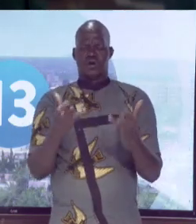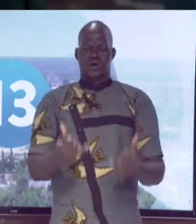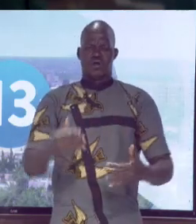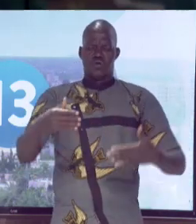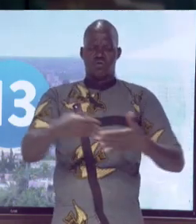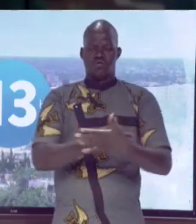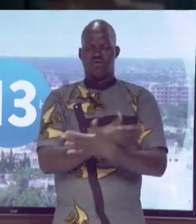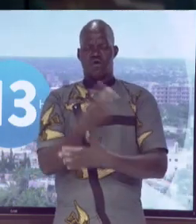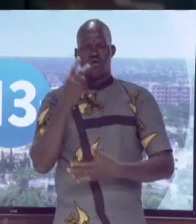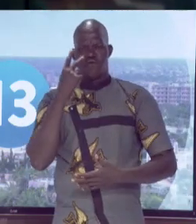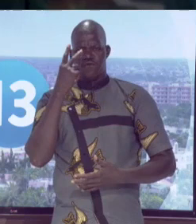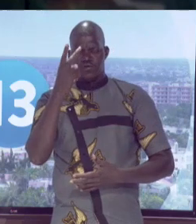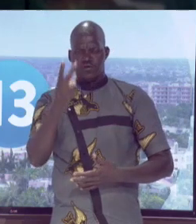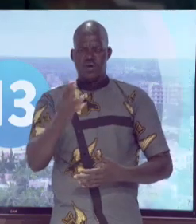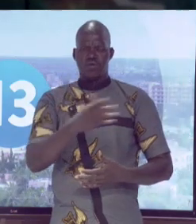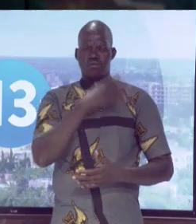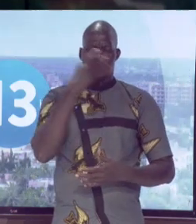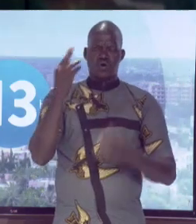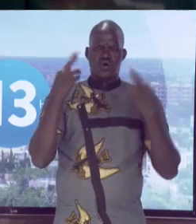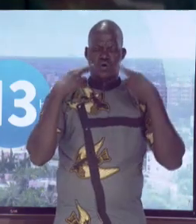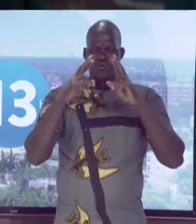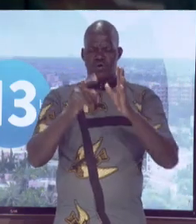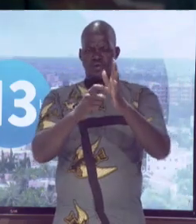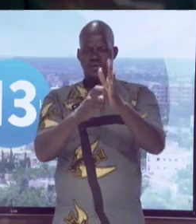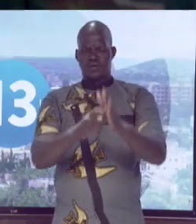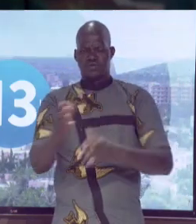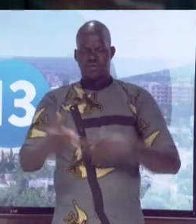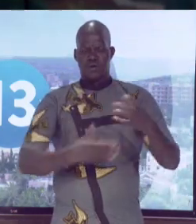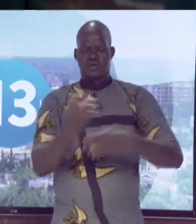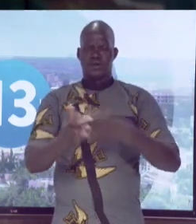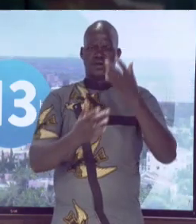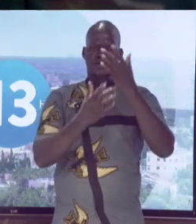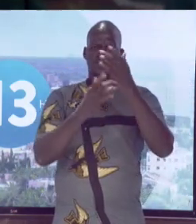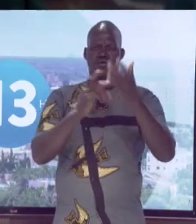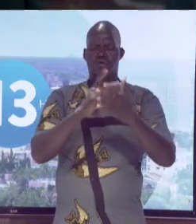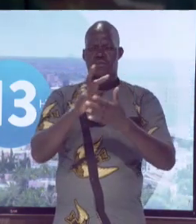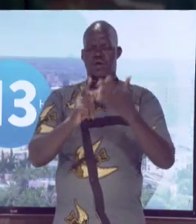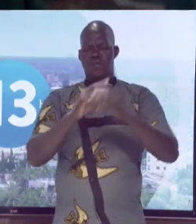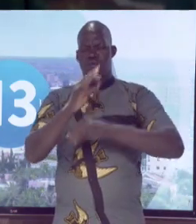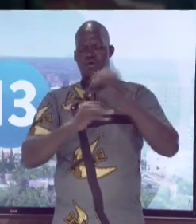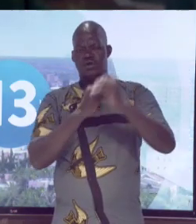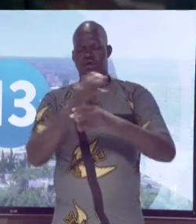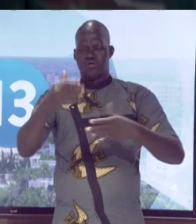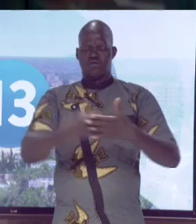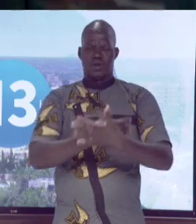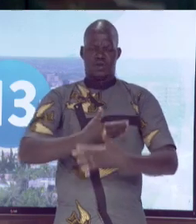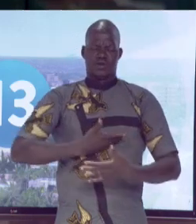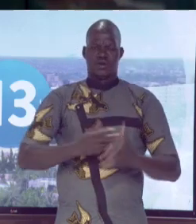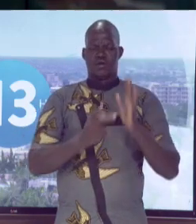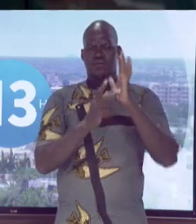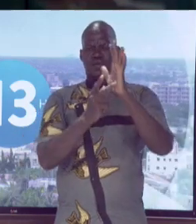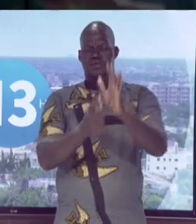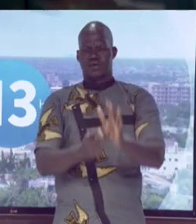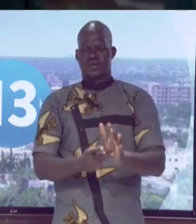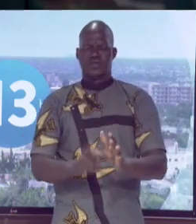nouveau visuel pour mieux répondre aux exigences commerciales et techniques au plan mondial. La nouvelle identité est présentée en marge